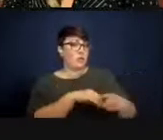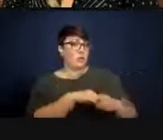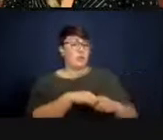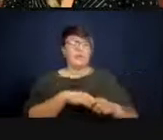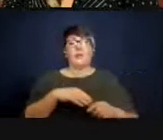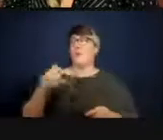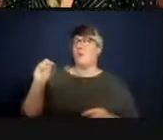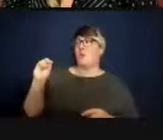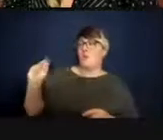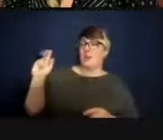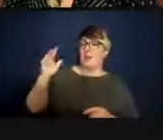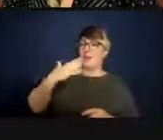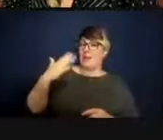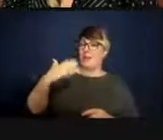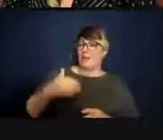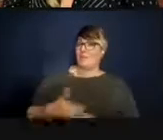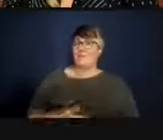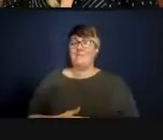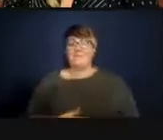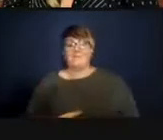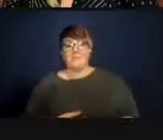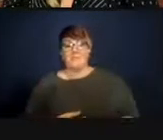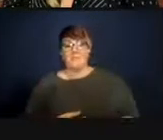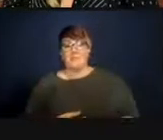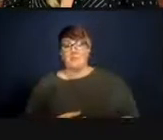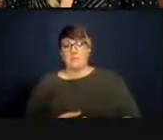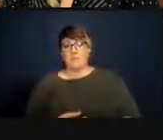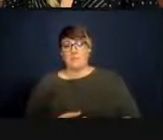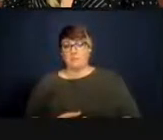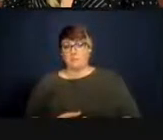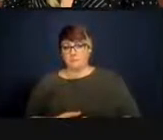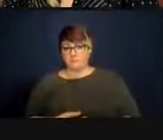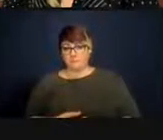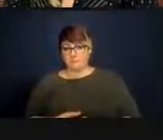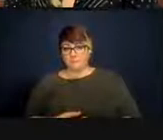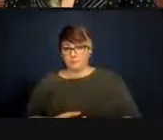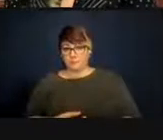Kila kipengee kina tofauti kidogo. Kwa hivyo